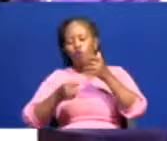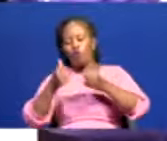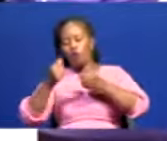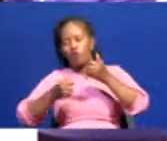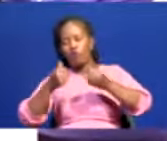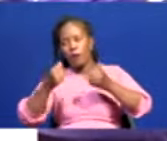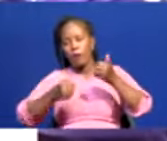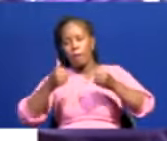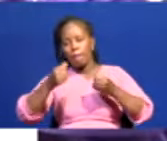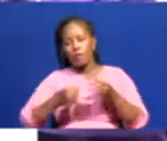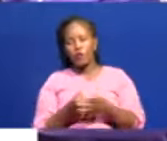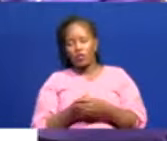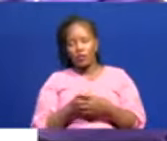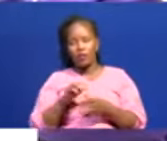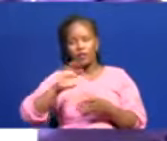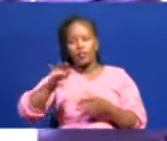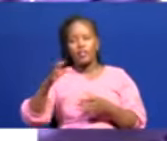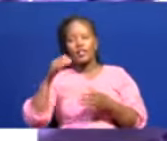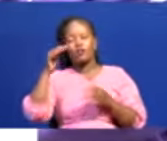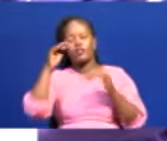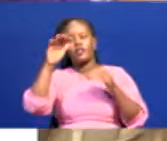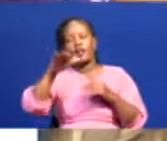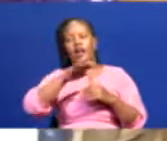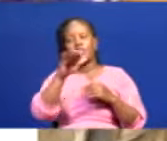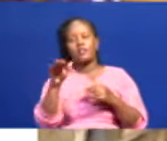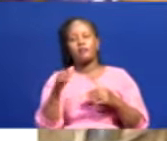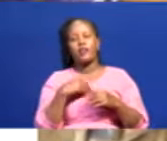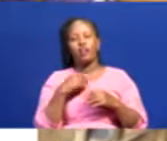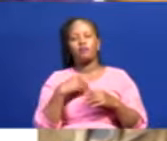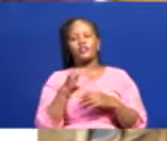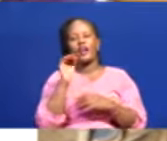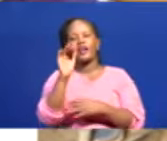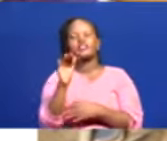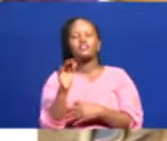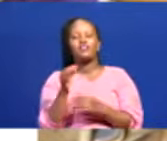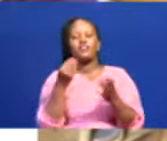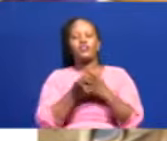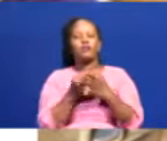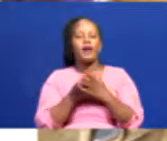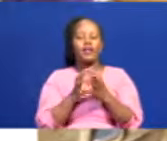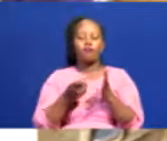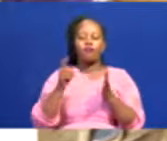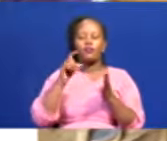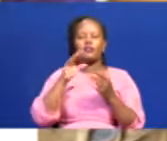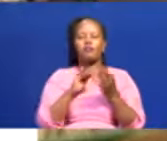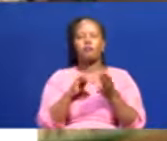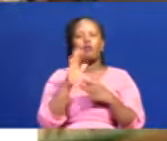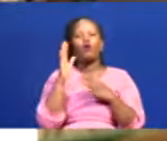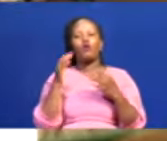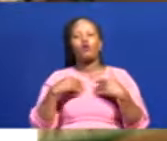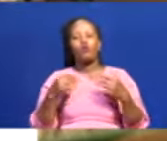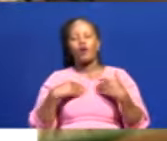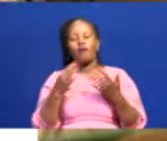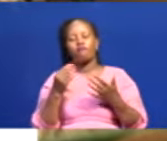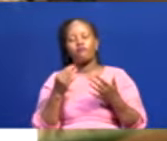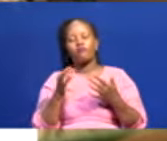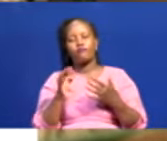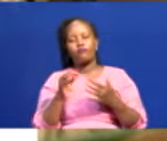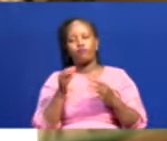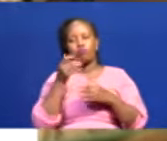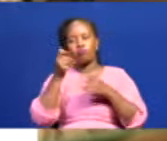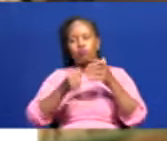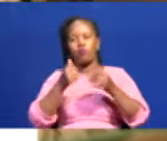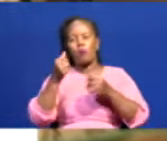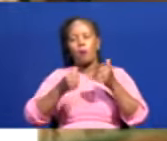kaunti ya Wasingishu limehimizwa kutenga pesa zaidi ili kuongeza kiwango cha maziwa yanayosambazwa shuleni ili walimu